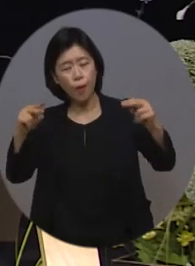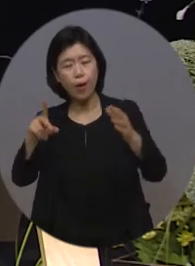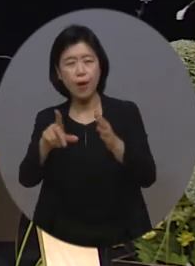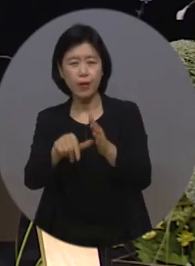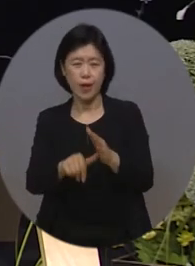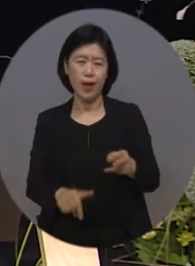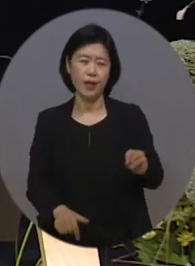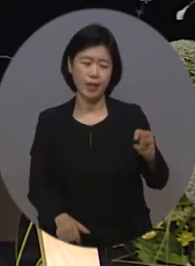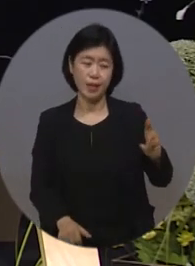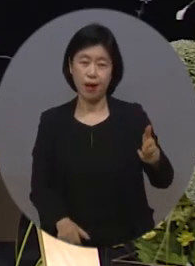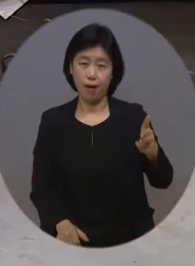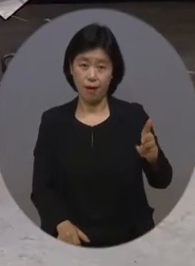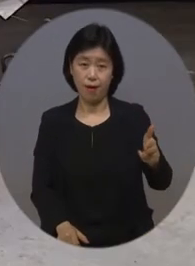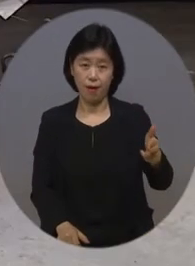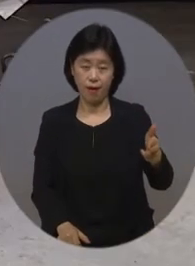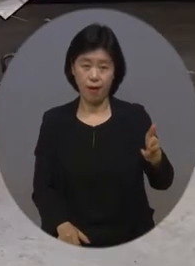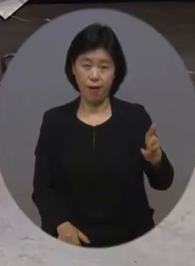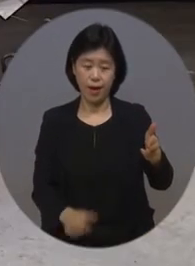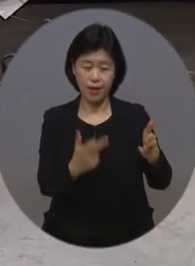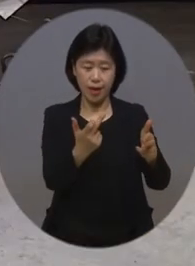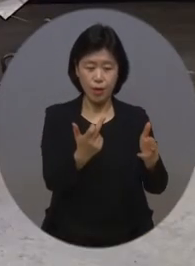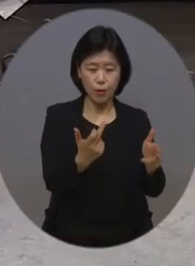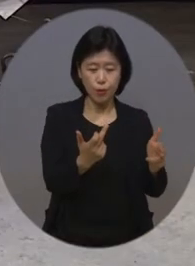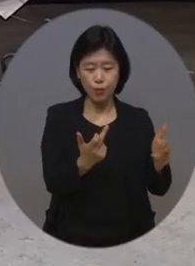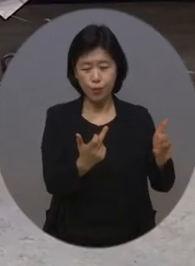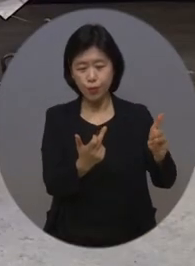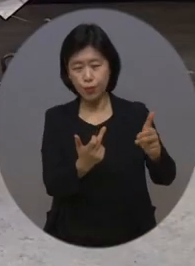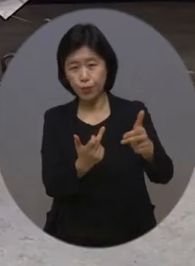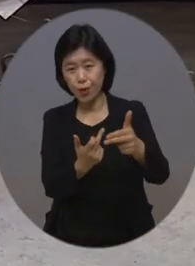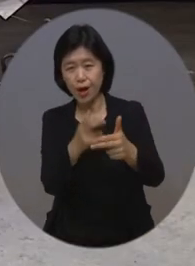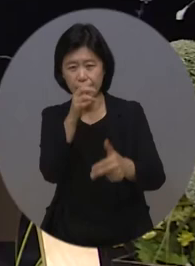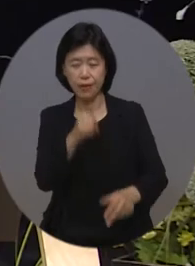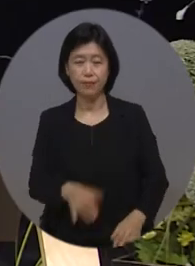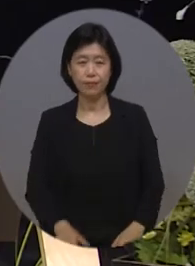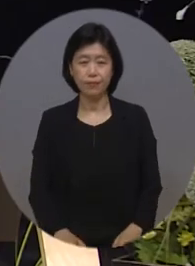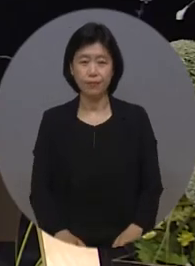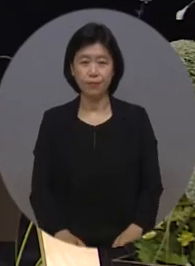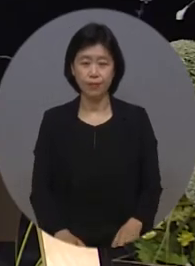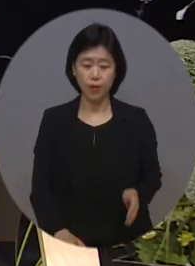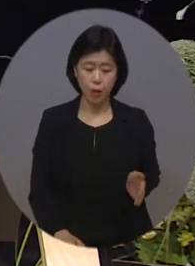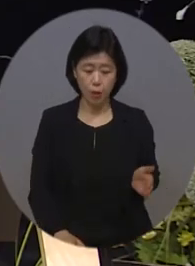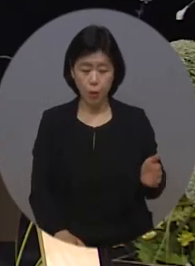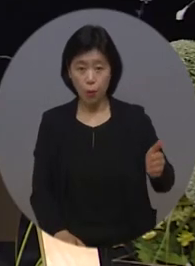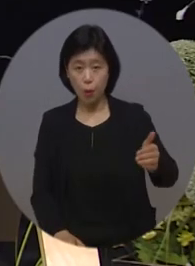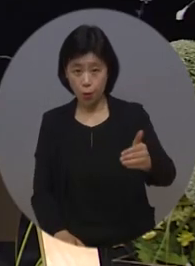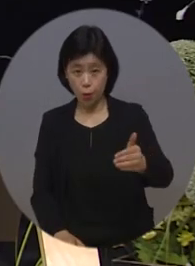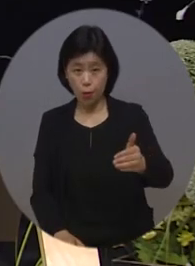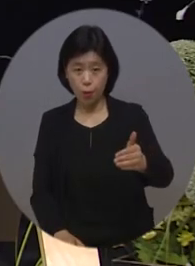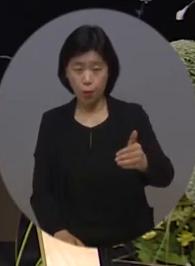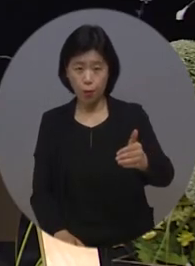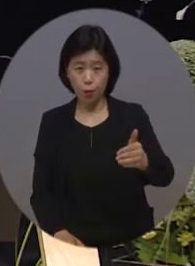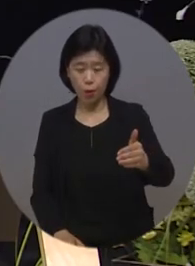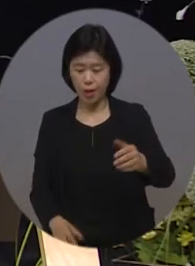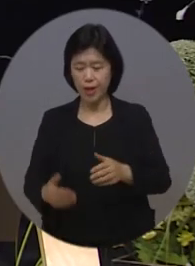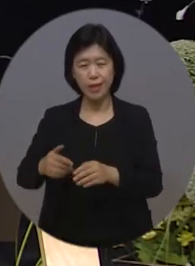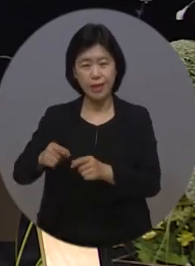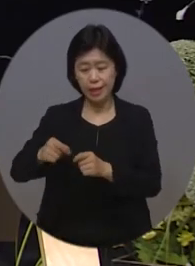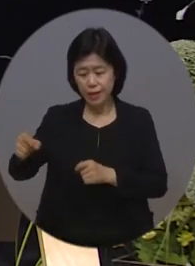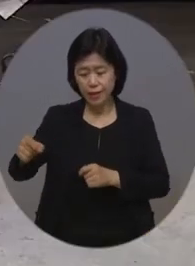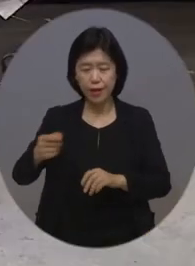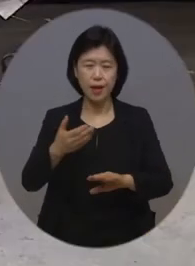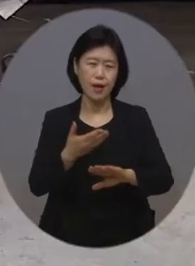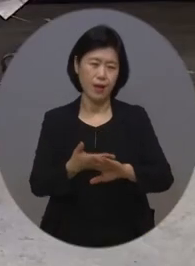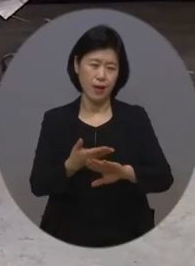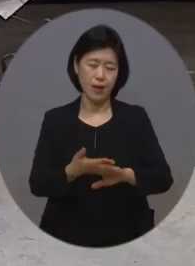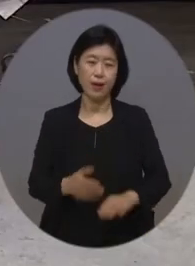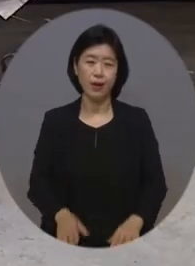달리고 있습니다. 곡선은 아무리 먼 앞과 뒤이더라도 같이 마주 볼 수 있도록 허락하는